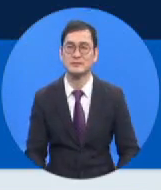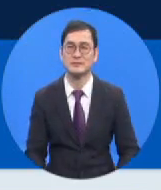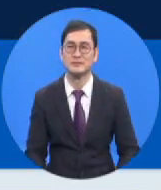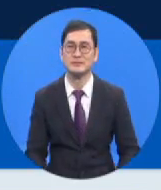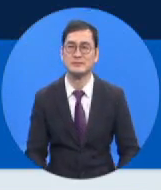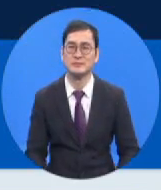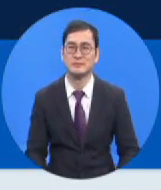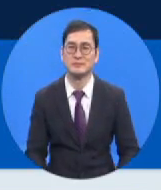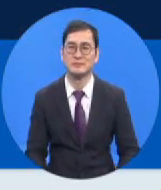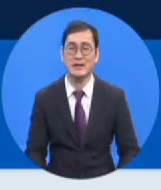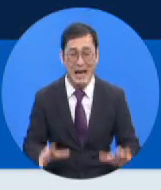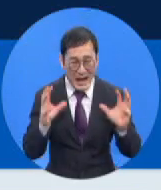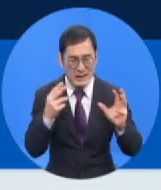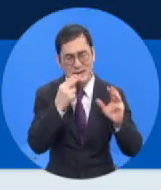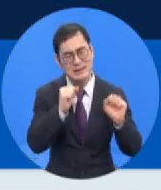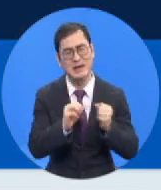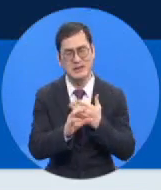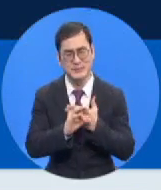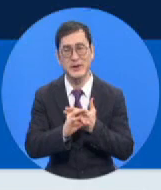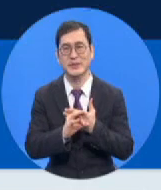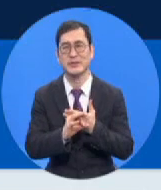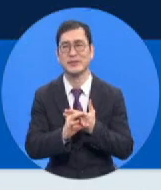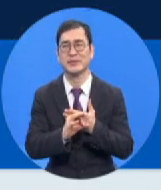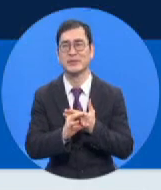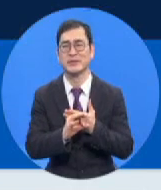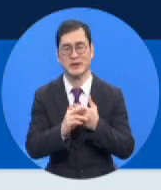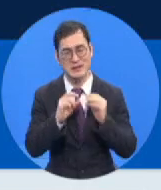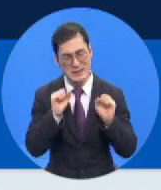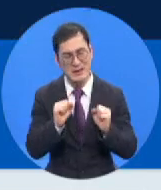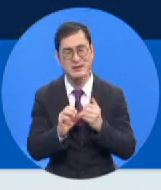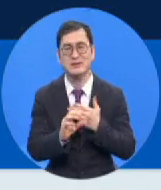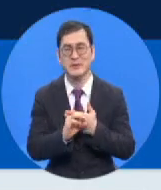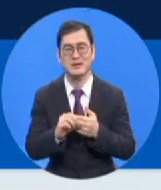안 내겠다. 내가 죽고 정인이가 살아야 했다.